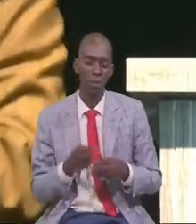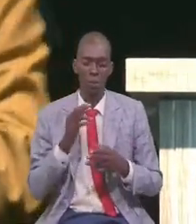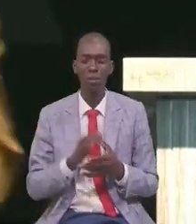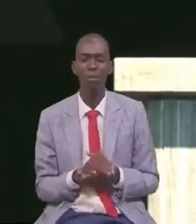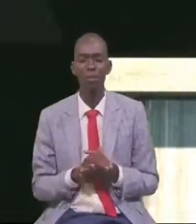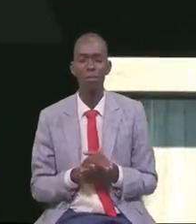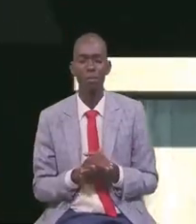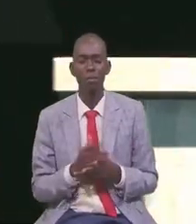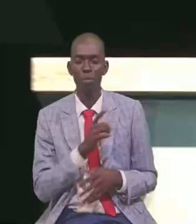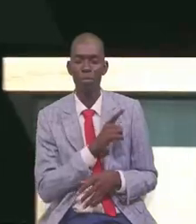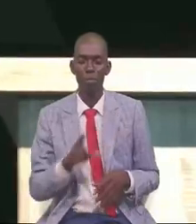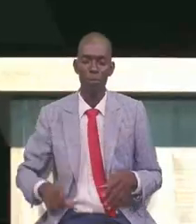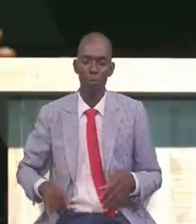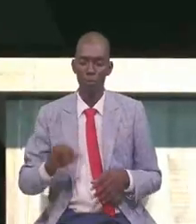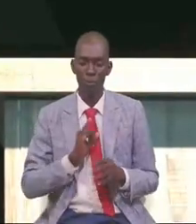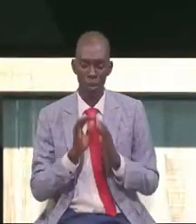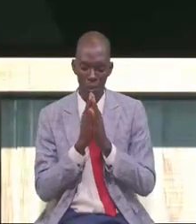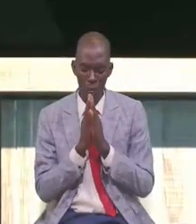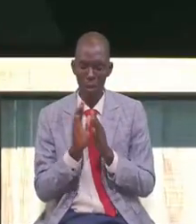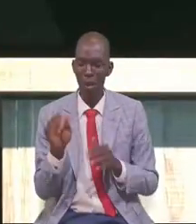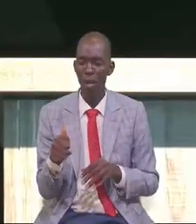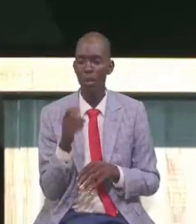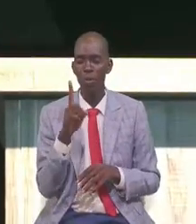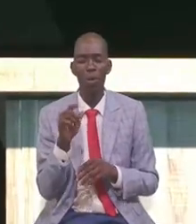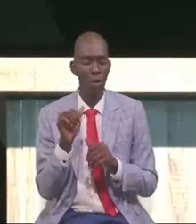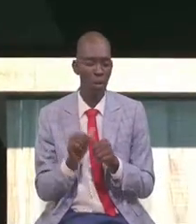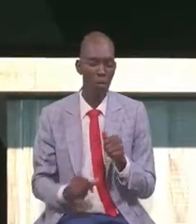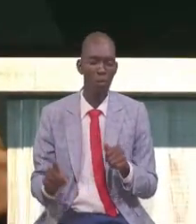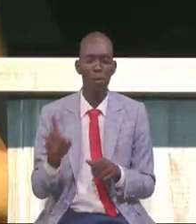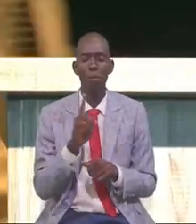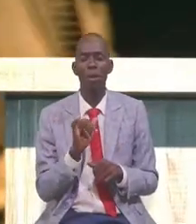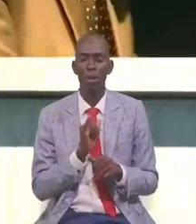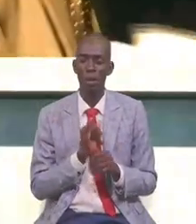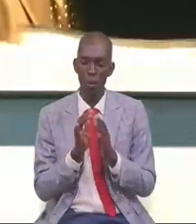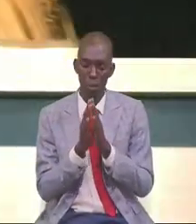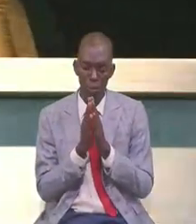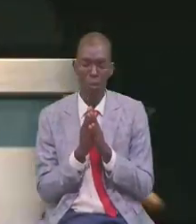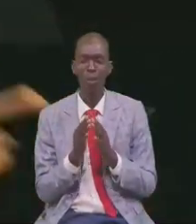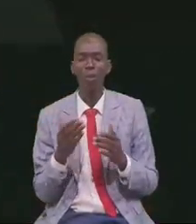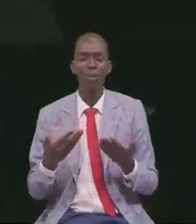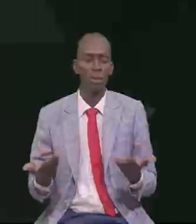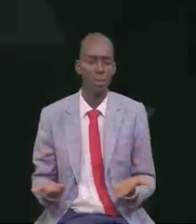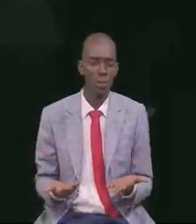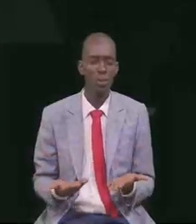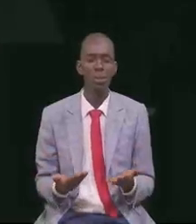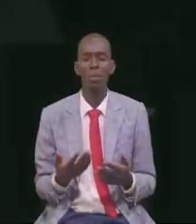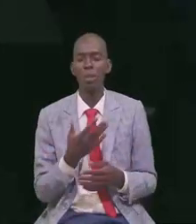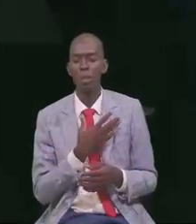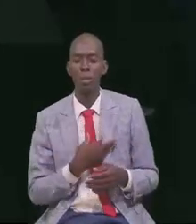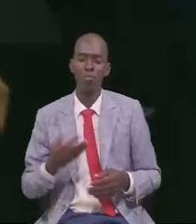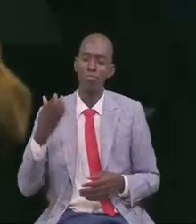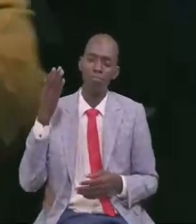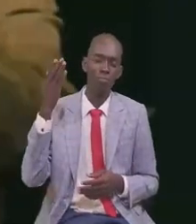Seigneur, je prie. Quiconque, partout, je prie. Ici, là-bas, que